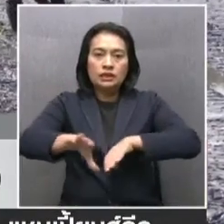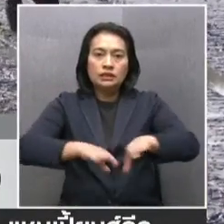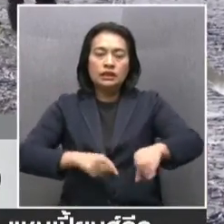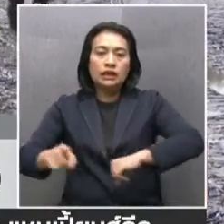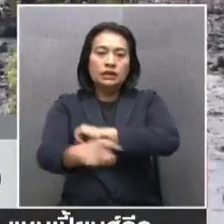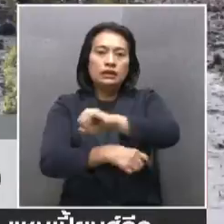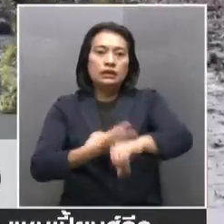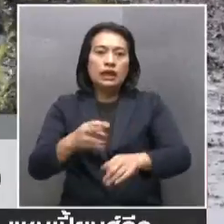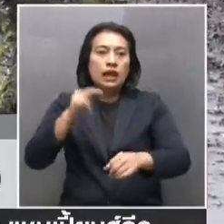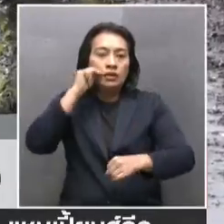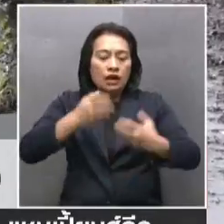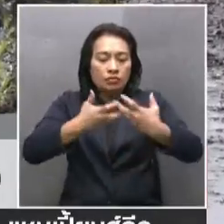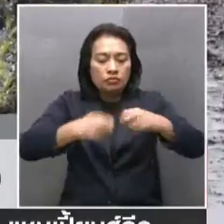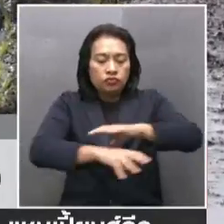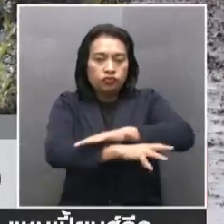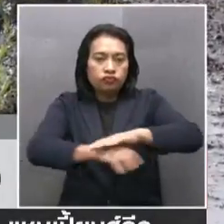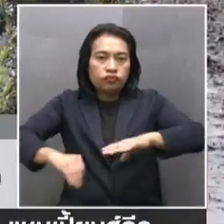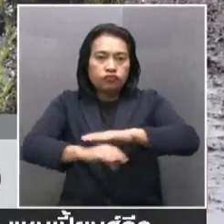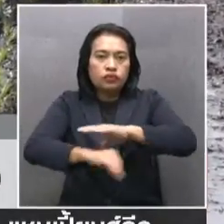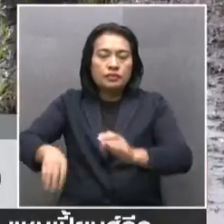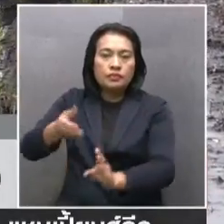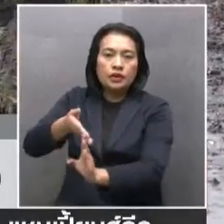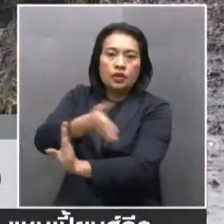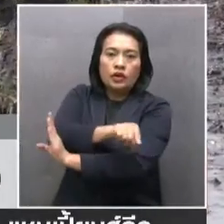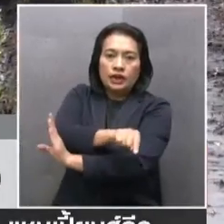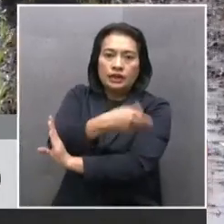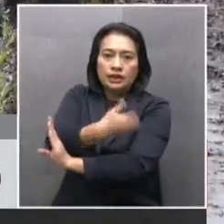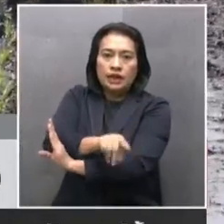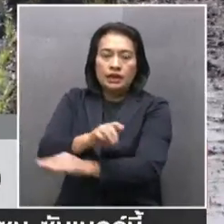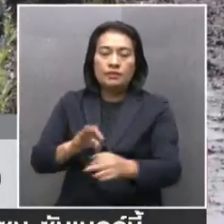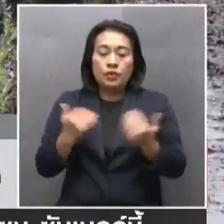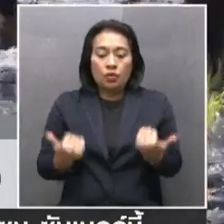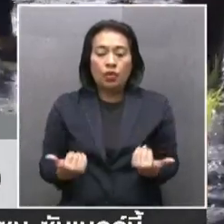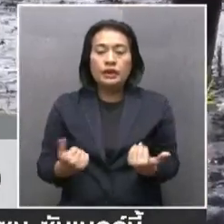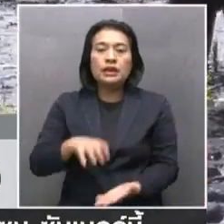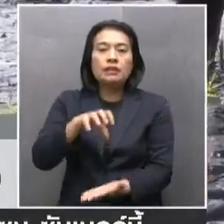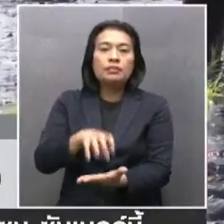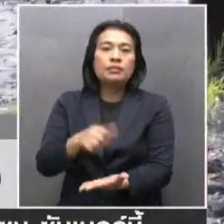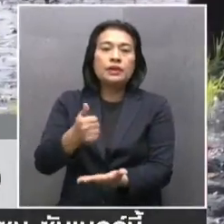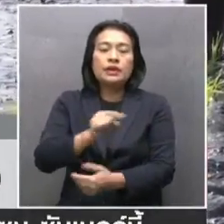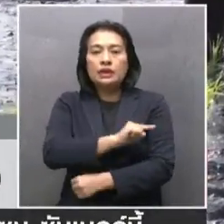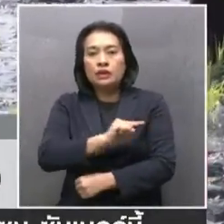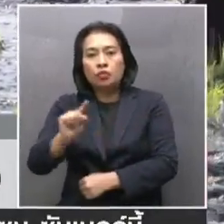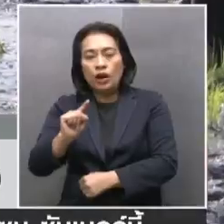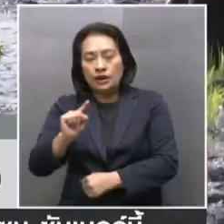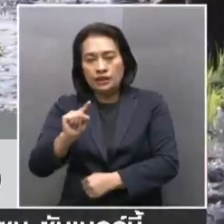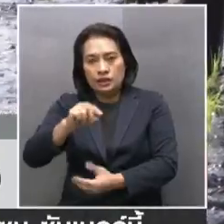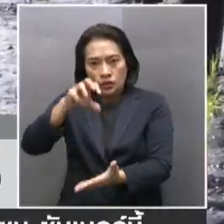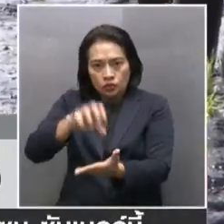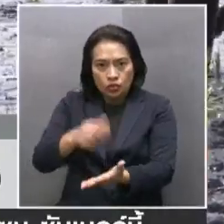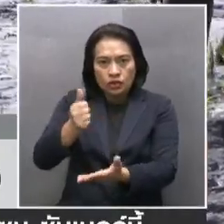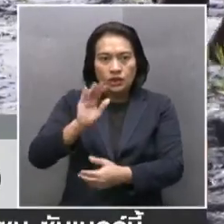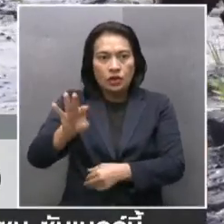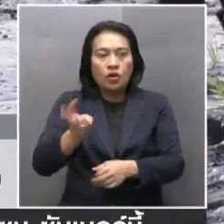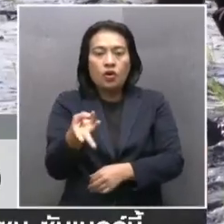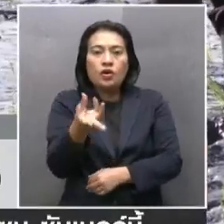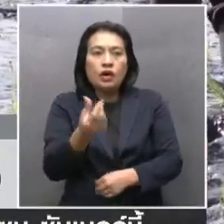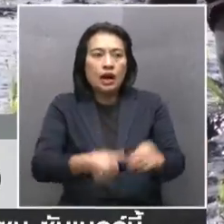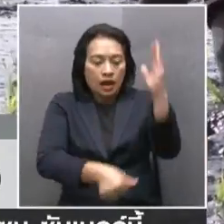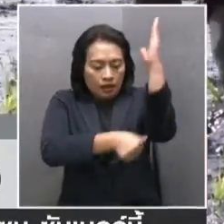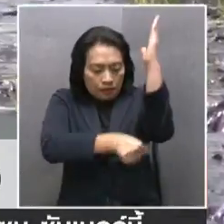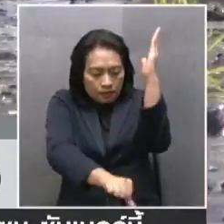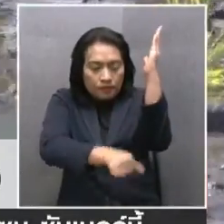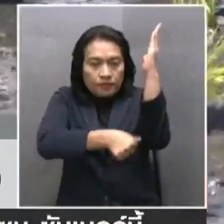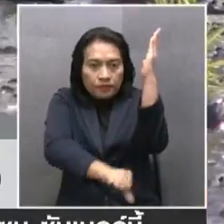น้ำเตรียมดินไว้ก่อนหน้านี้แล้วโดยถือเอาฤกษ์ดีในวันพืชมงคลลงมือปักดำต้นข้าวเป็นคราวแรก